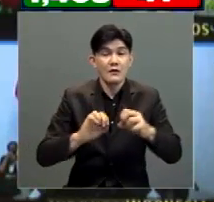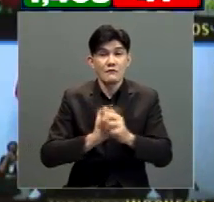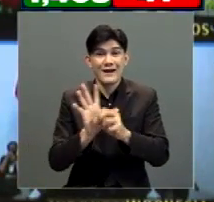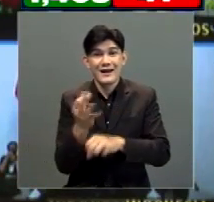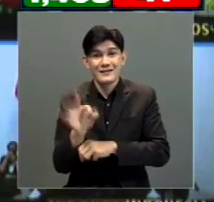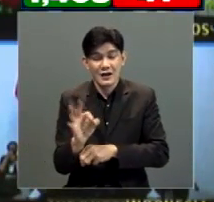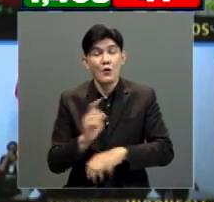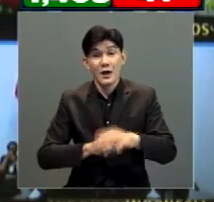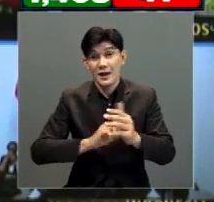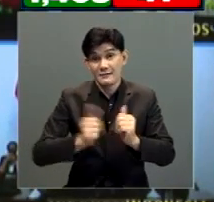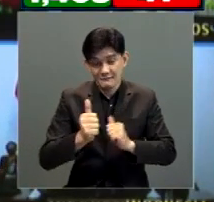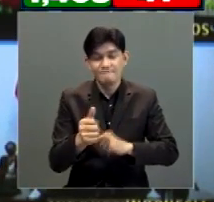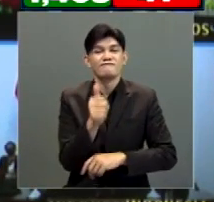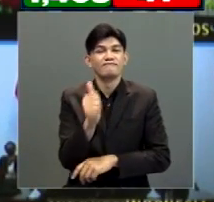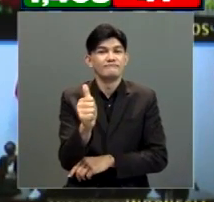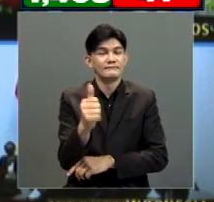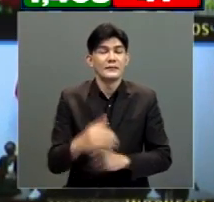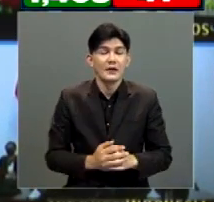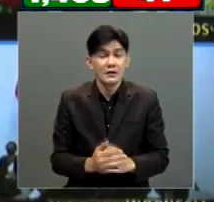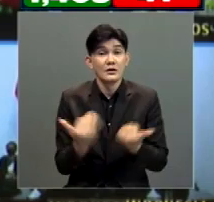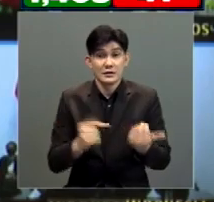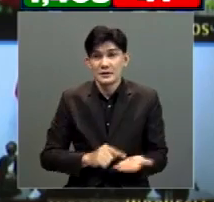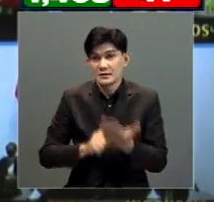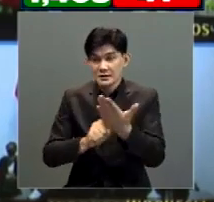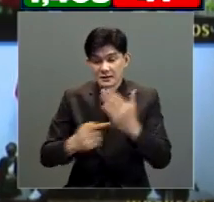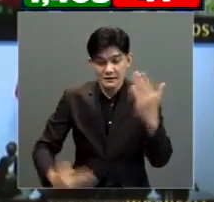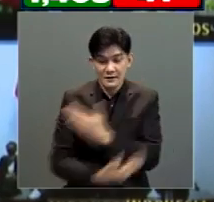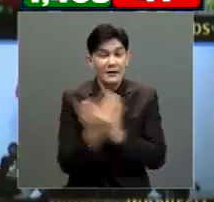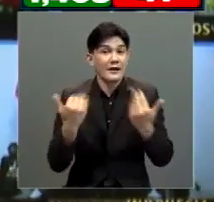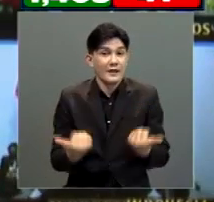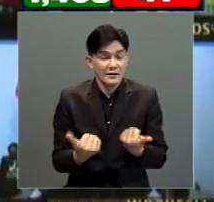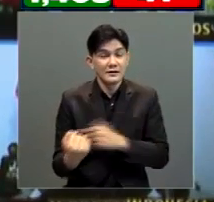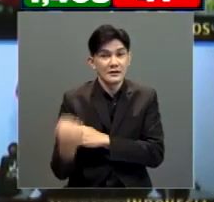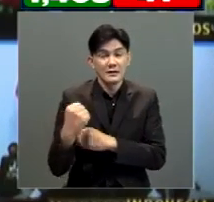ครั้งนี้อย่างทันท่วงทีและมีประสิทธิภาพพร้อมกับเสนอให้ใช้โอกาสนี้สร้าง